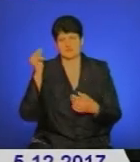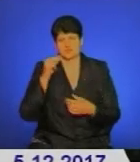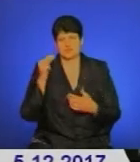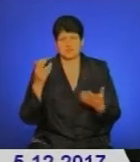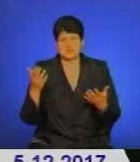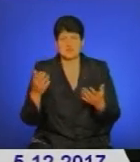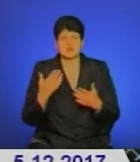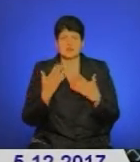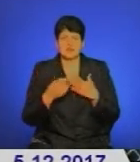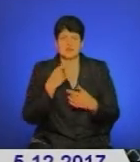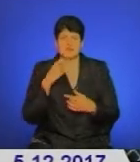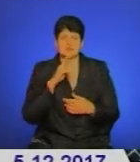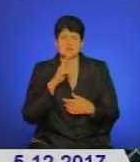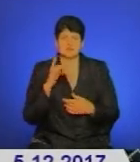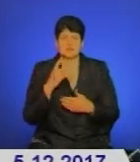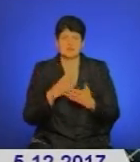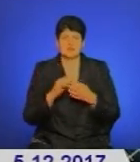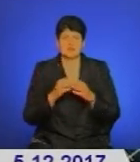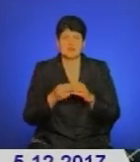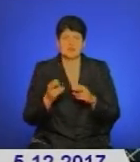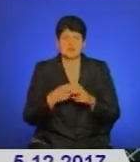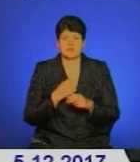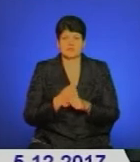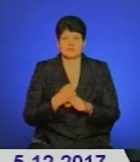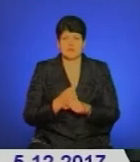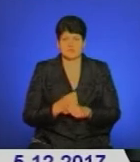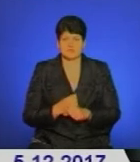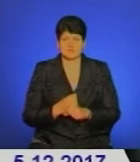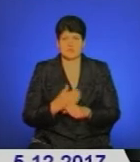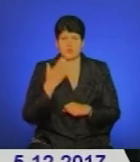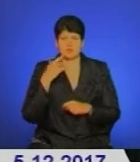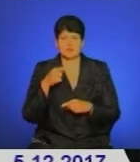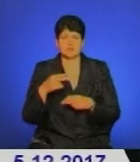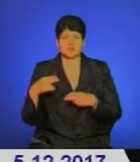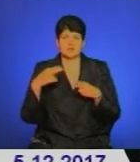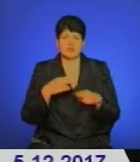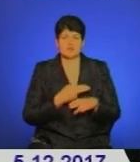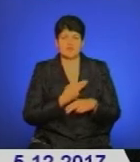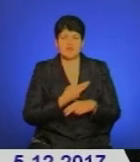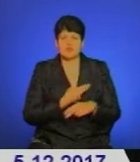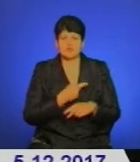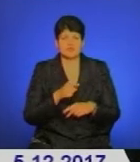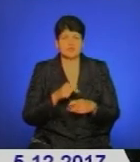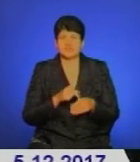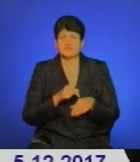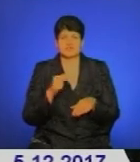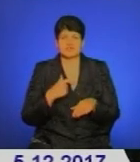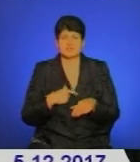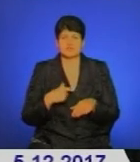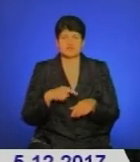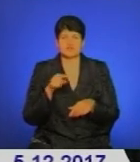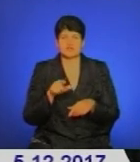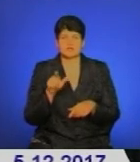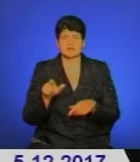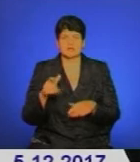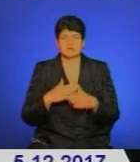Проте, кажуть, на Кременеччині існує проблема з безробіттям. Коли ти приїжджаєш в Польщу, ти не відчуваєш себе, що ти людина